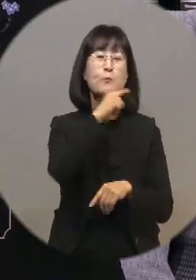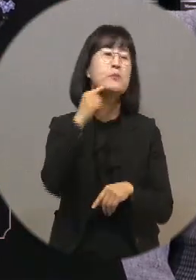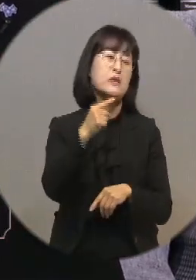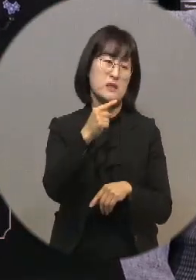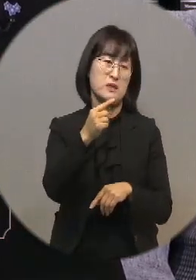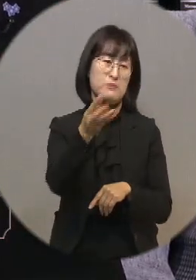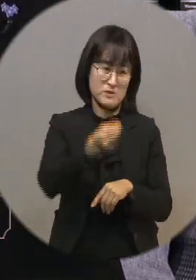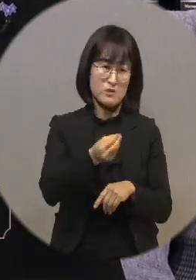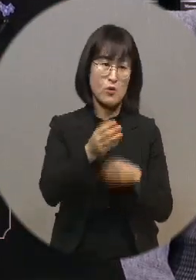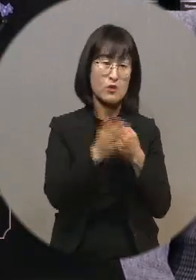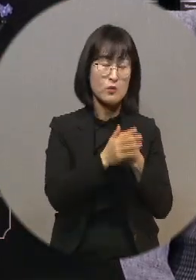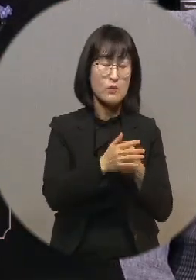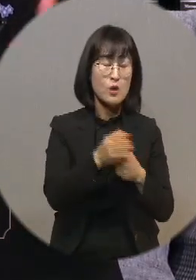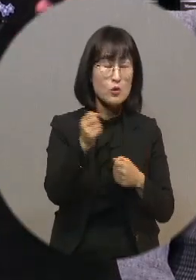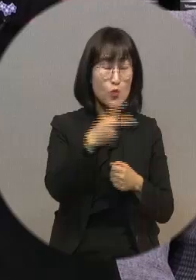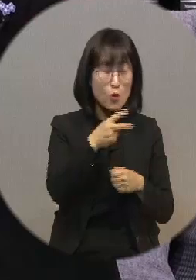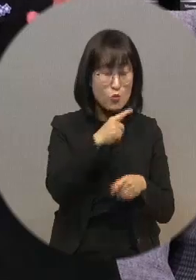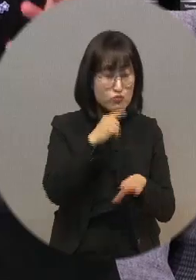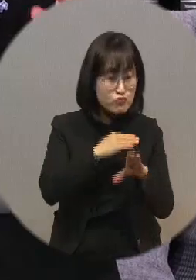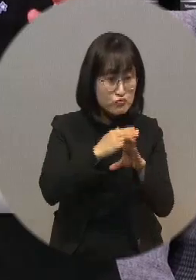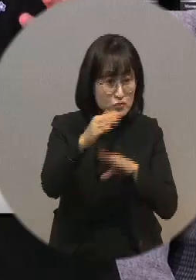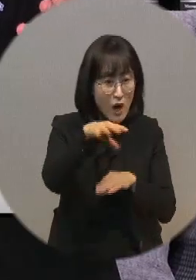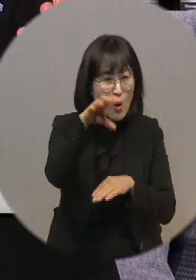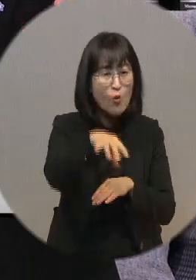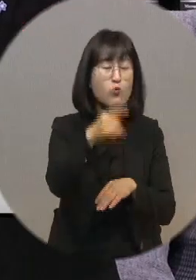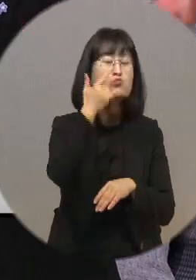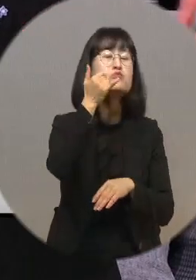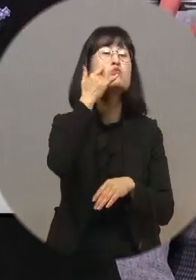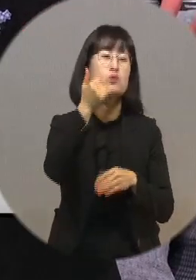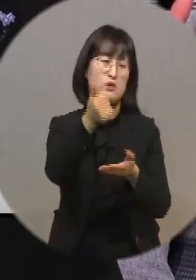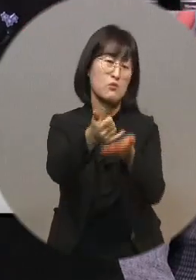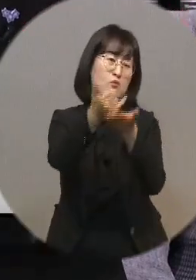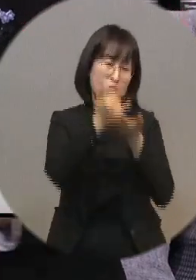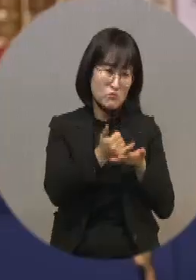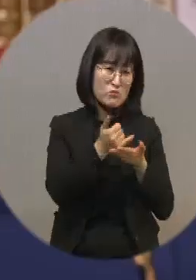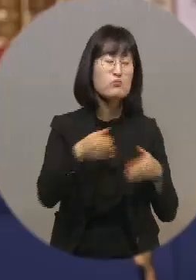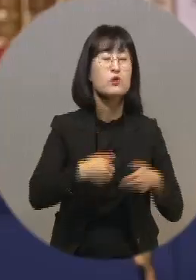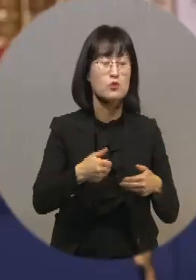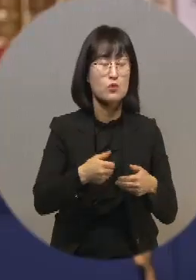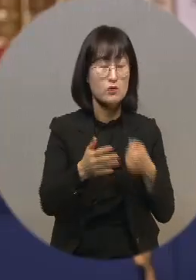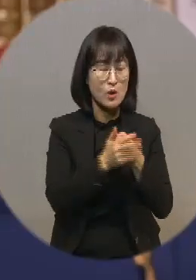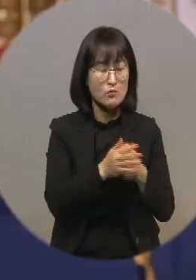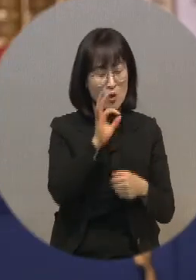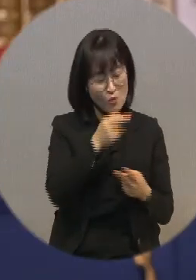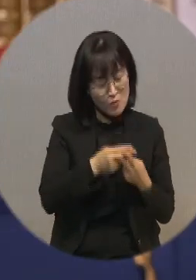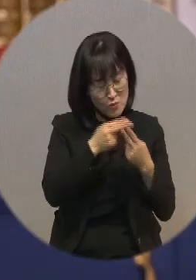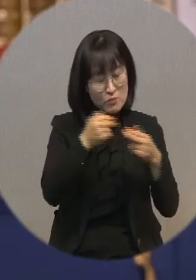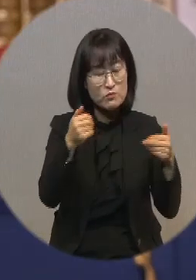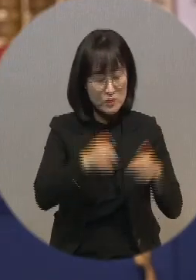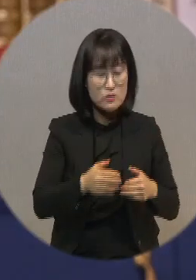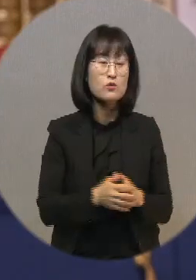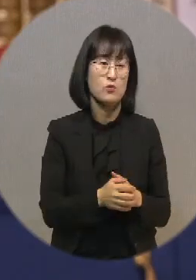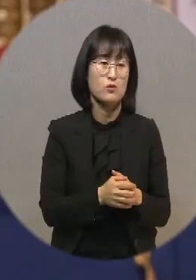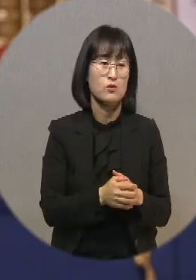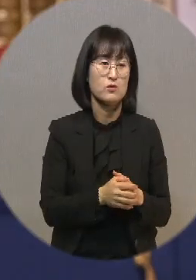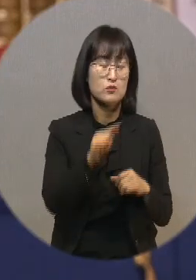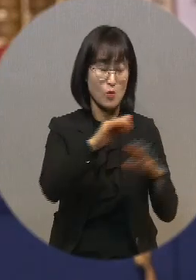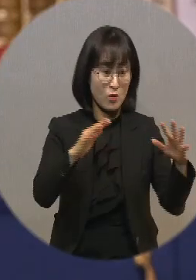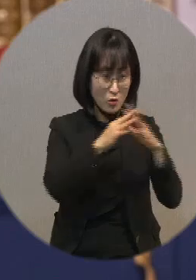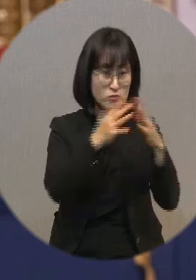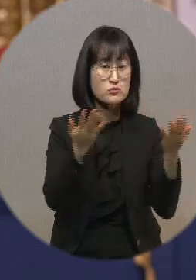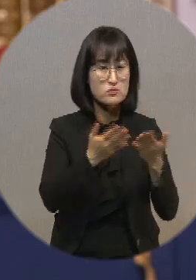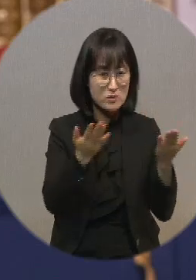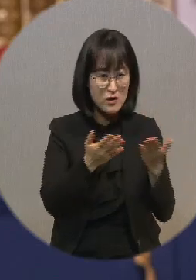빨리 우리 부모님을 모셔야 되니까 이 돈을 모으려면 뭐 방법이 없었어요. 그 사이에 좀